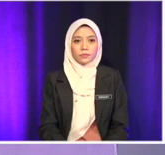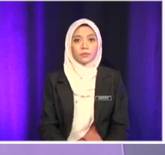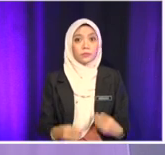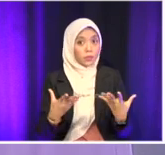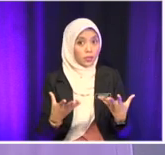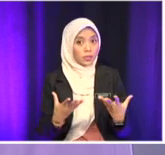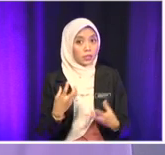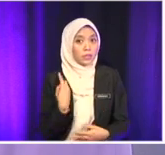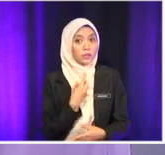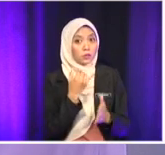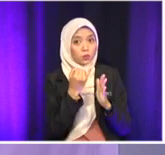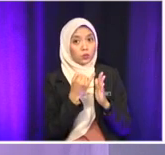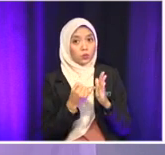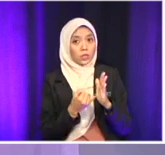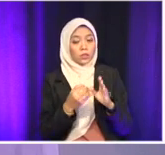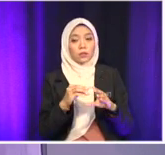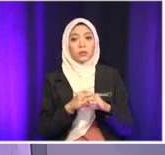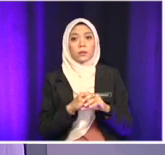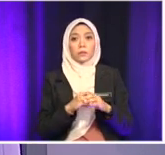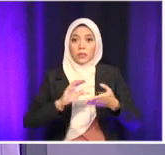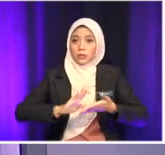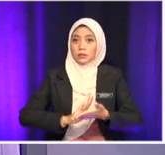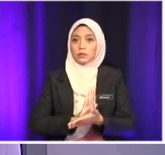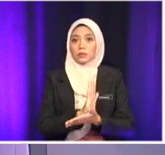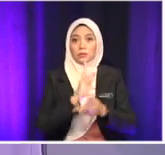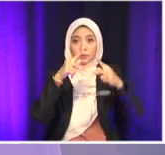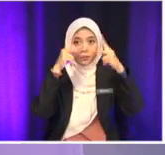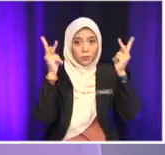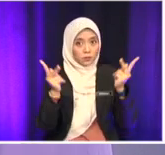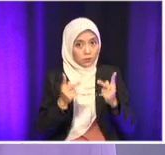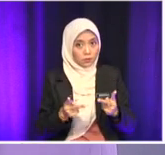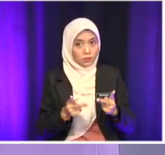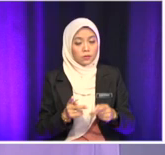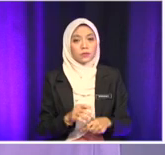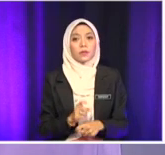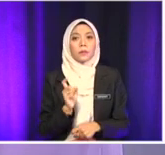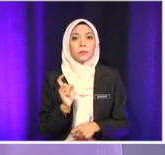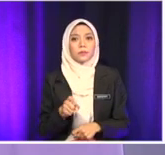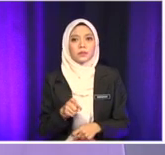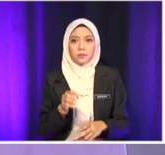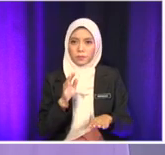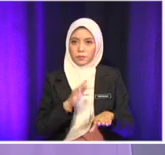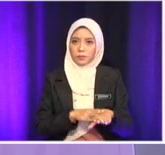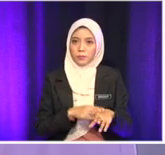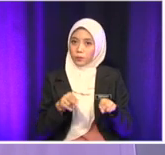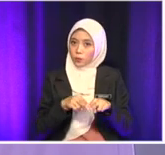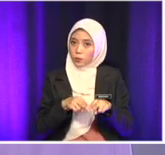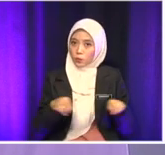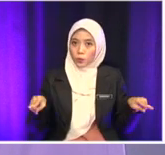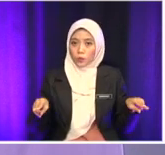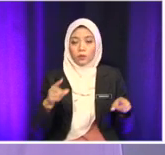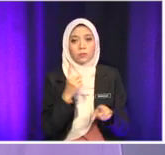kita lukis dalam kertas jawaban nanti macam yang dinyatakan tadi mesti ada ruang yang disediakan dan ukuran mesti